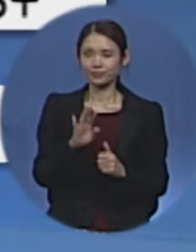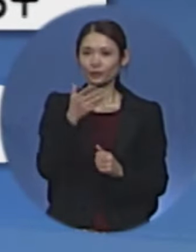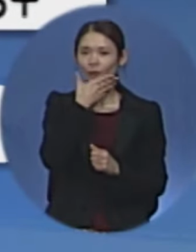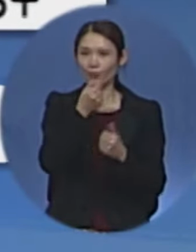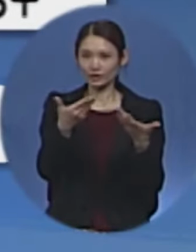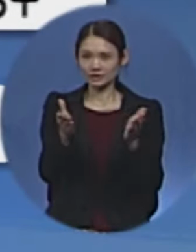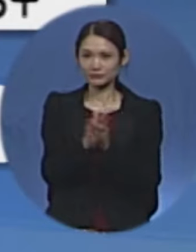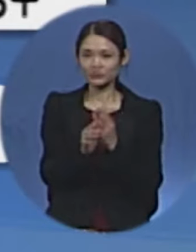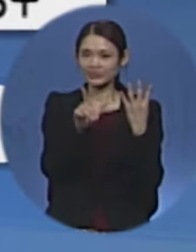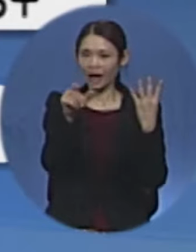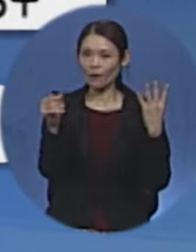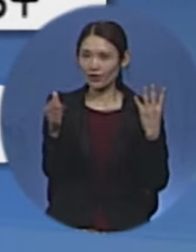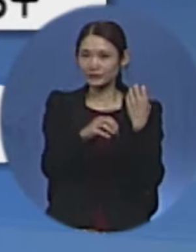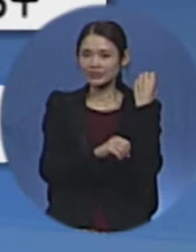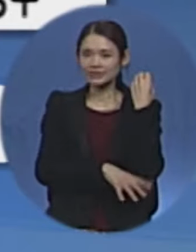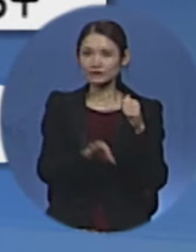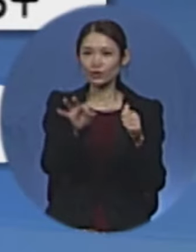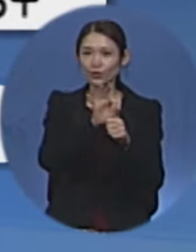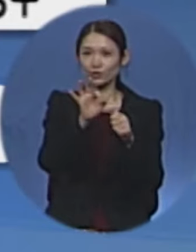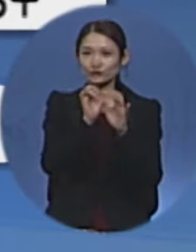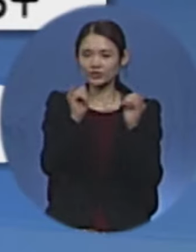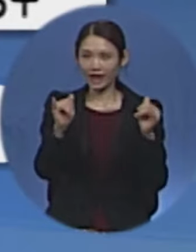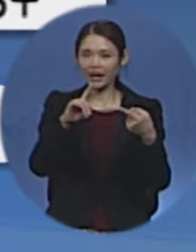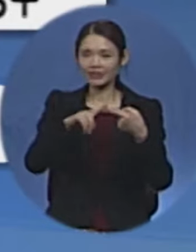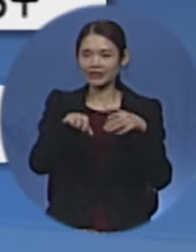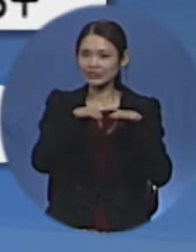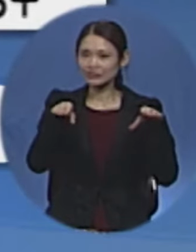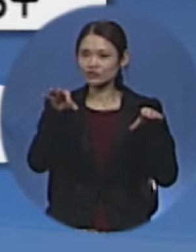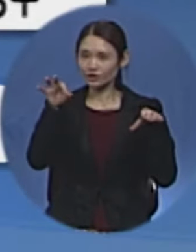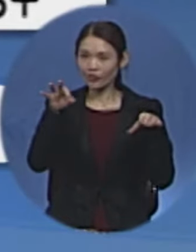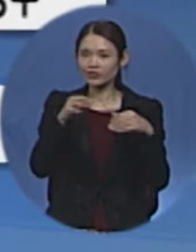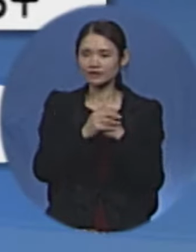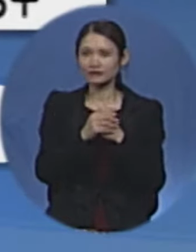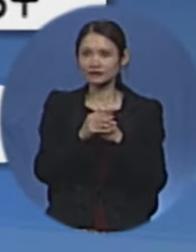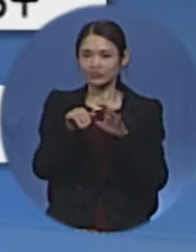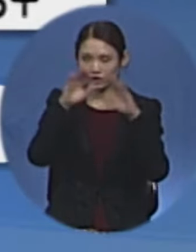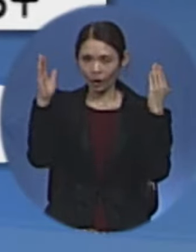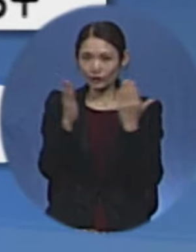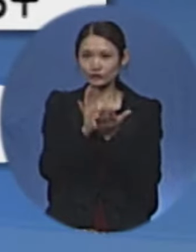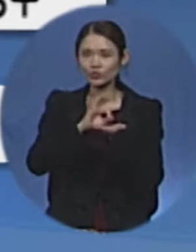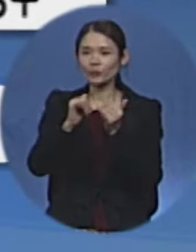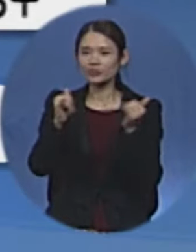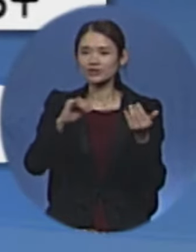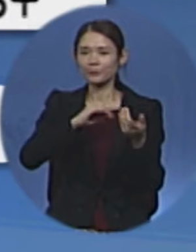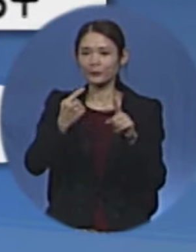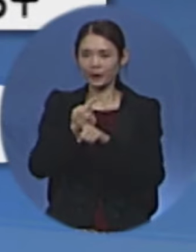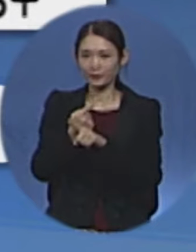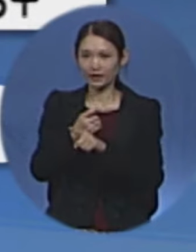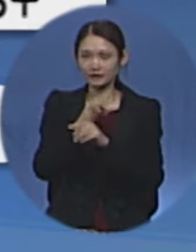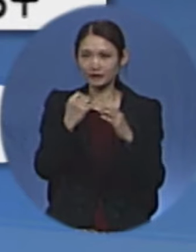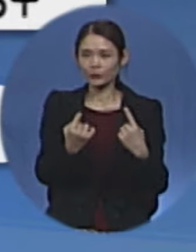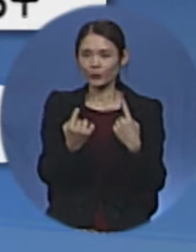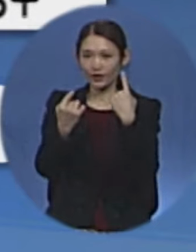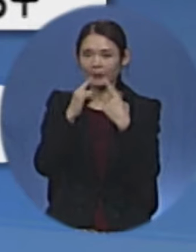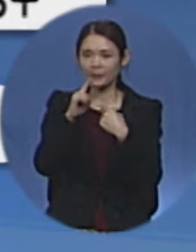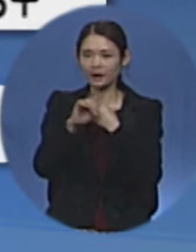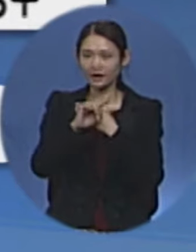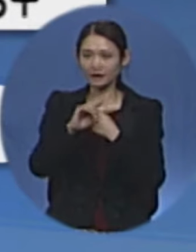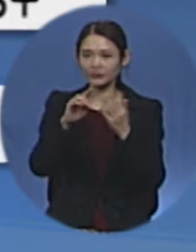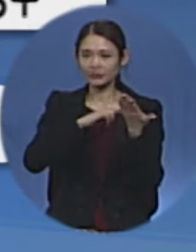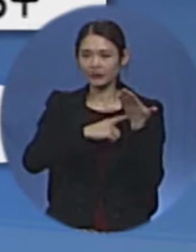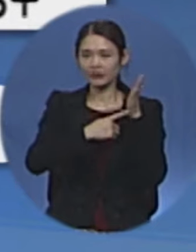보건복지부는 오는 4월부터 기초연금 수급자에 대한 기준연금액을 전국 소비자 물가 변동률을 반영해 인상하는 고시